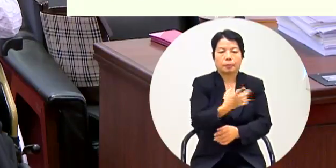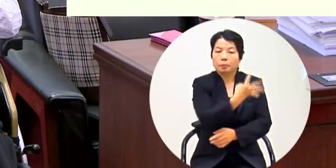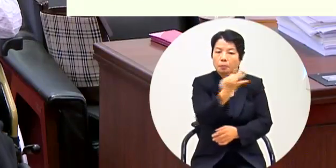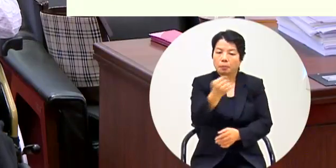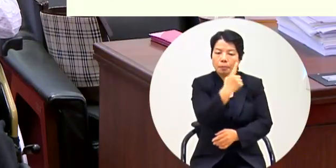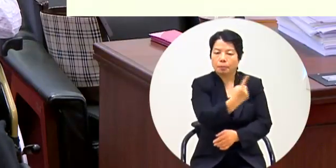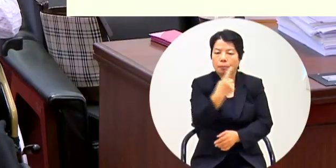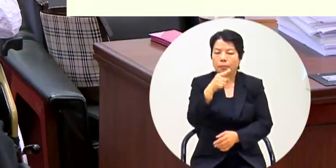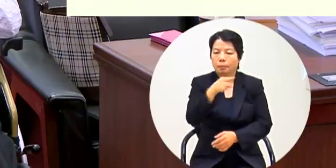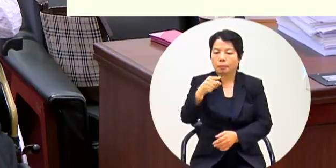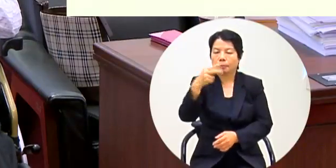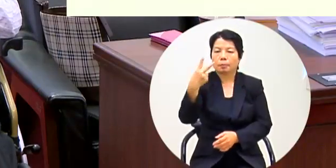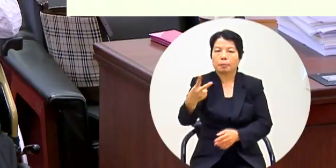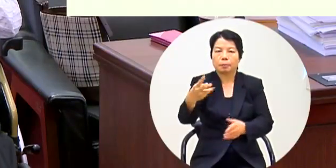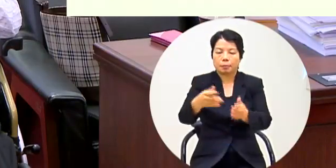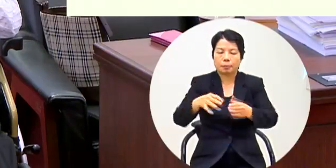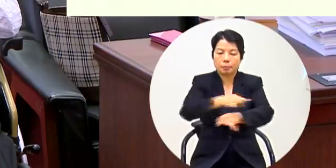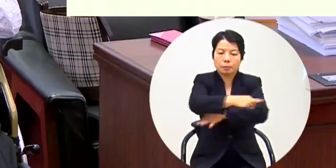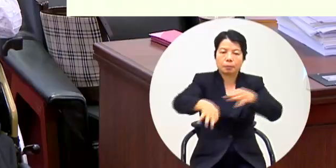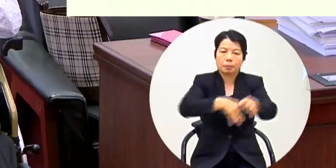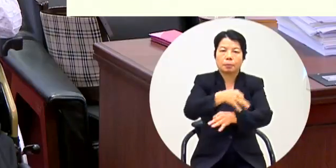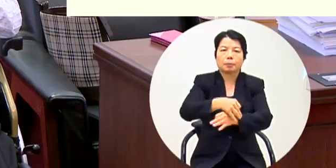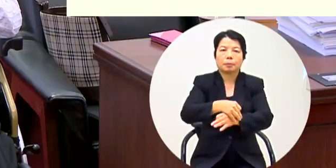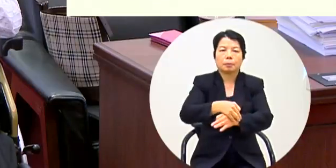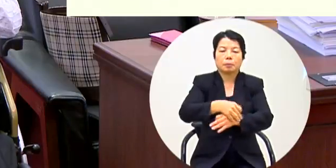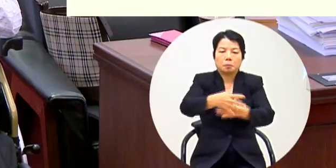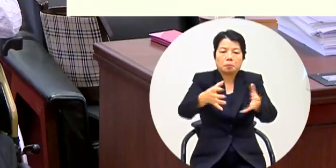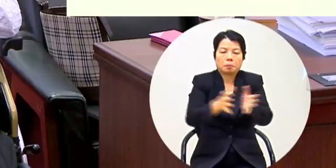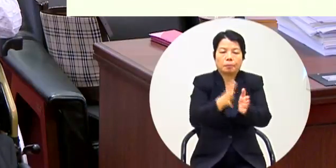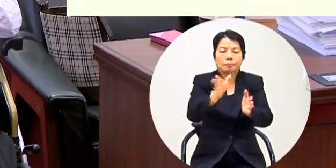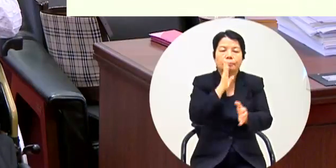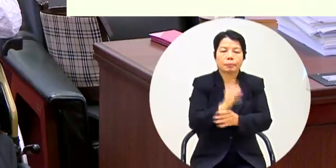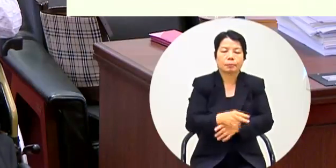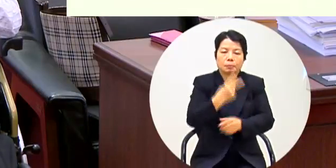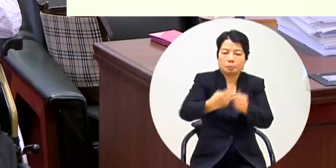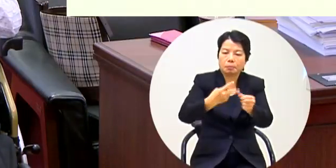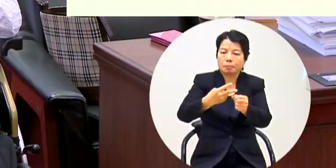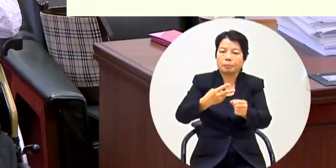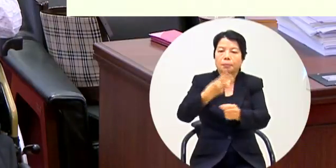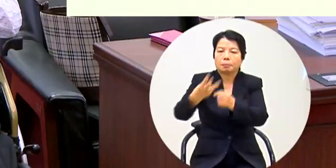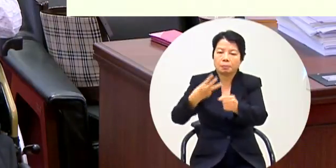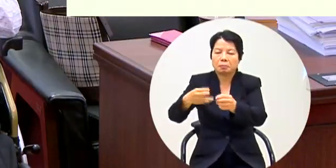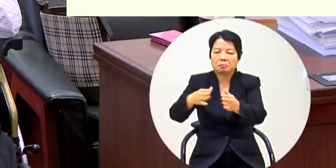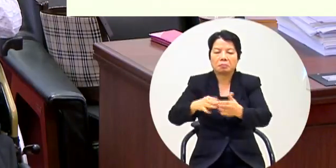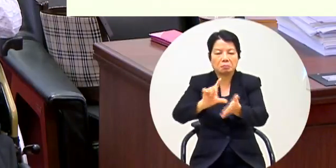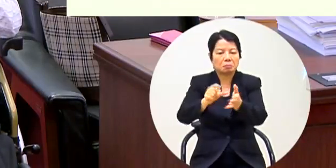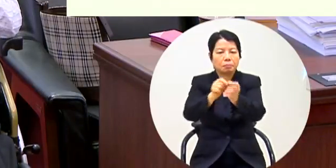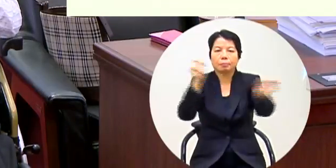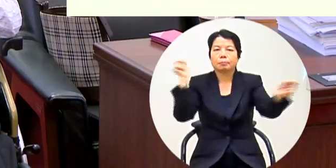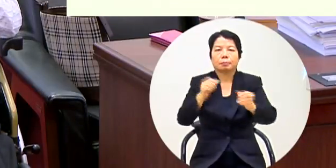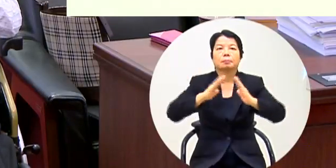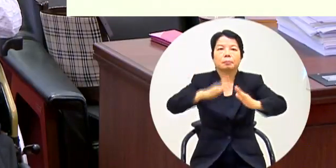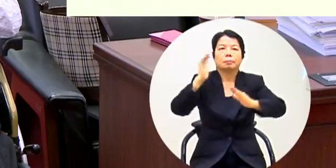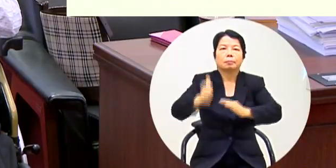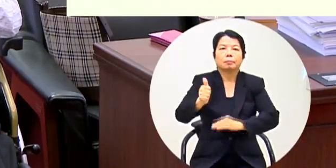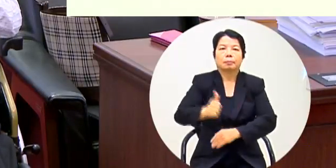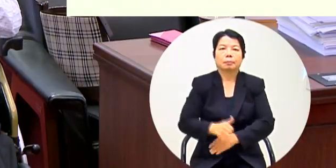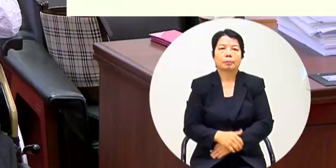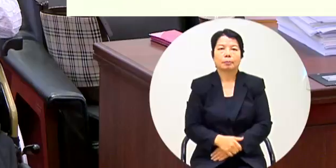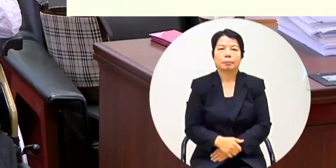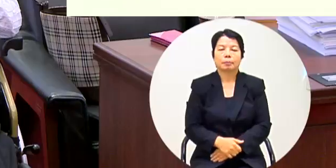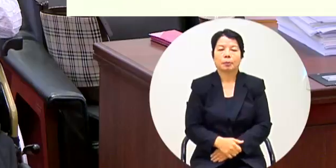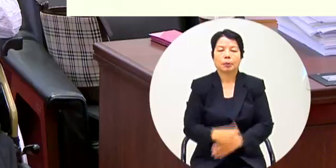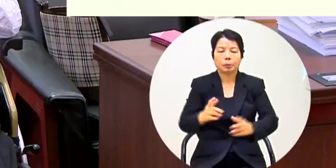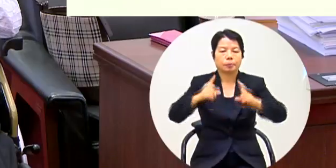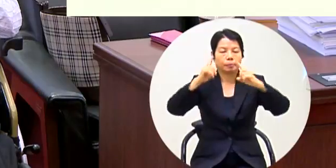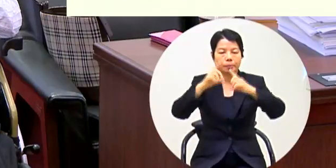是2023年了哈。那这个当然太久了，所以市长昨天也特别出来喊话说，希望能够提前